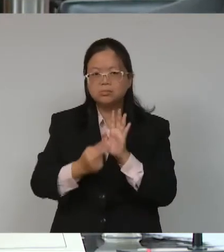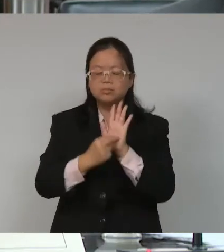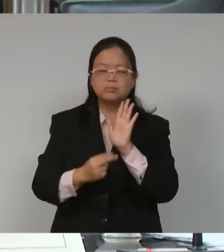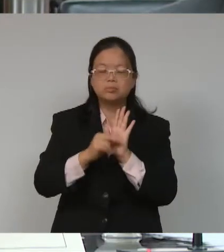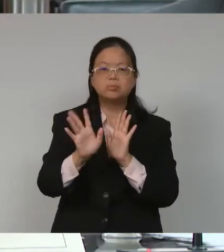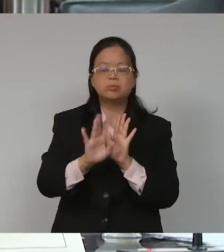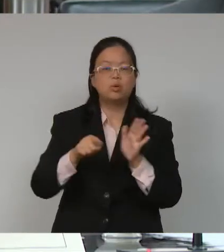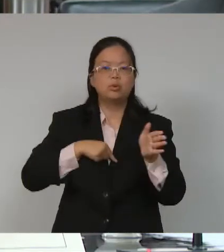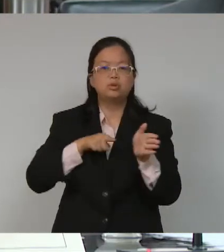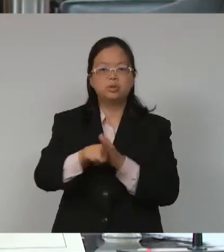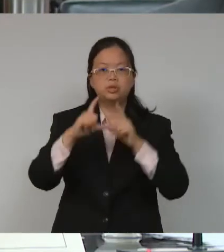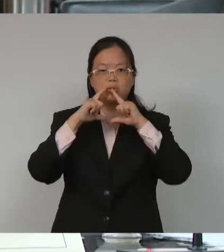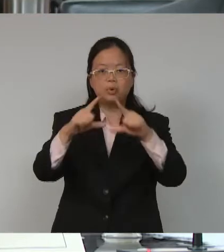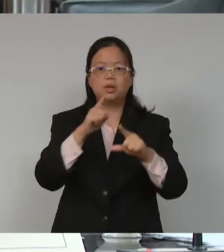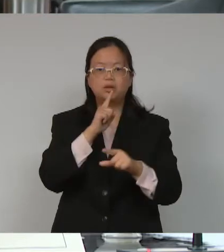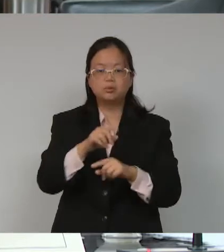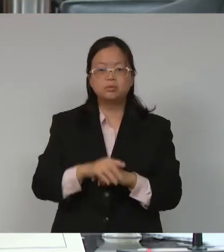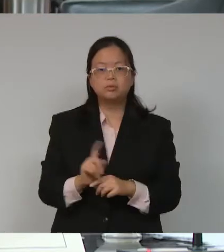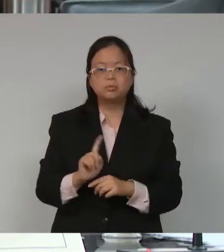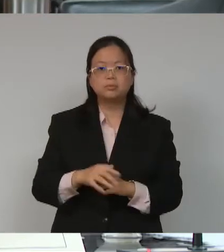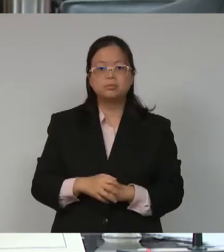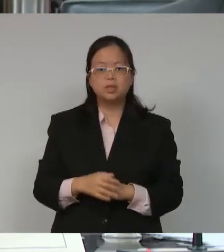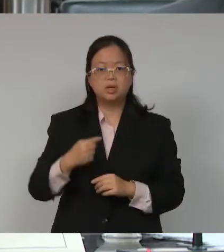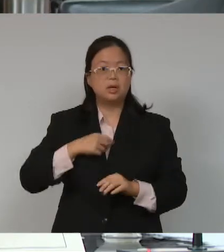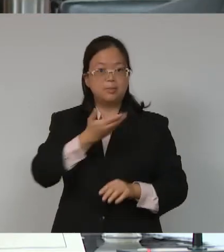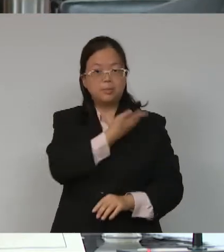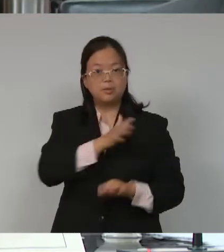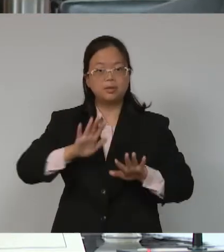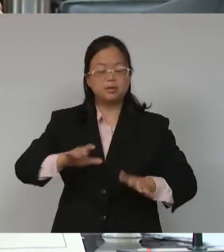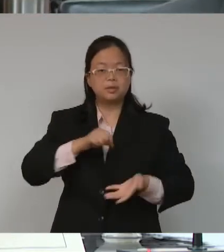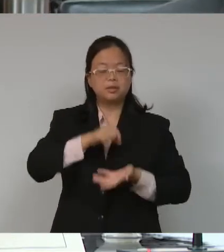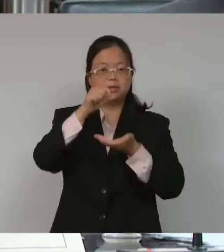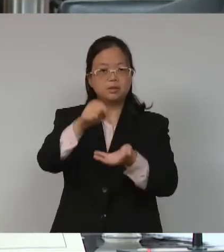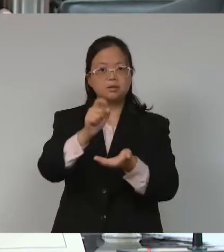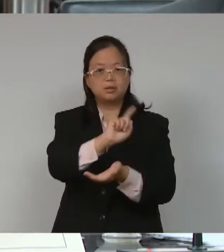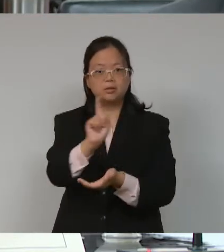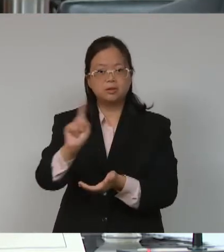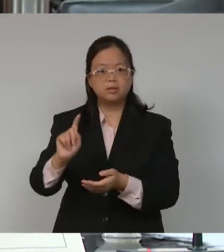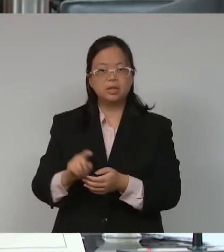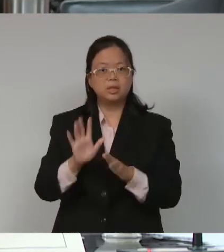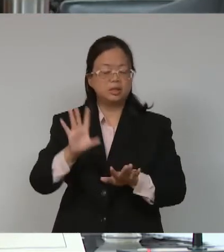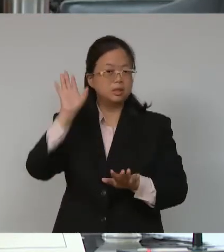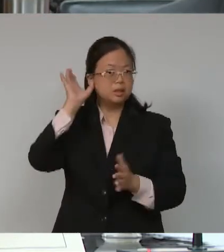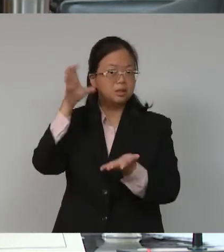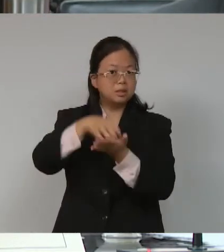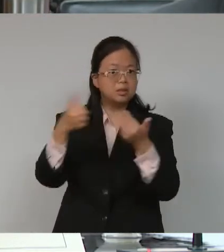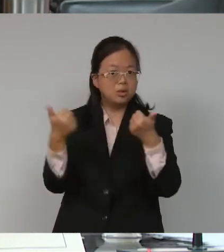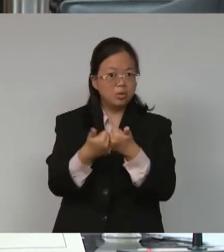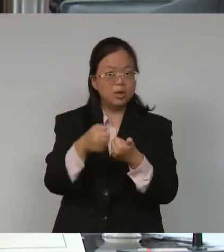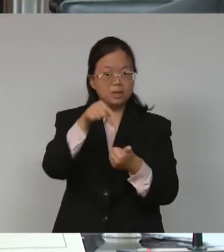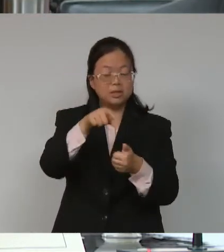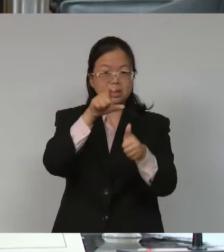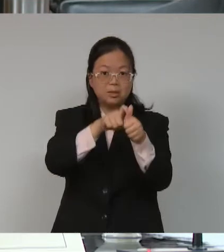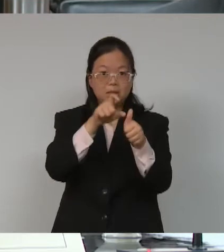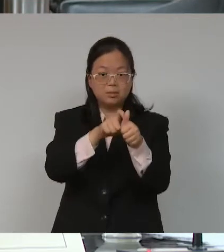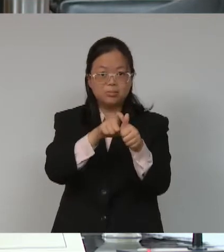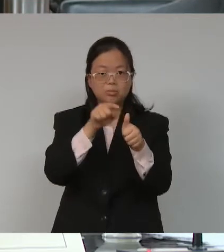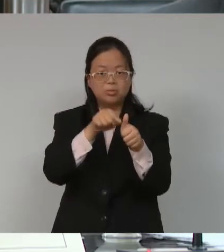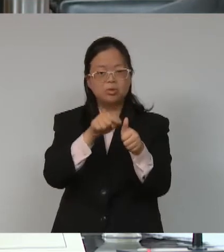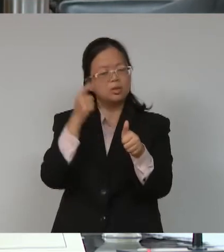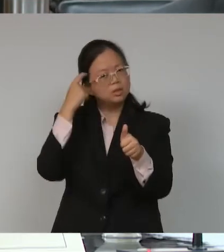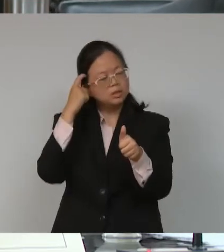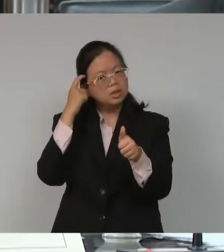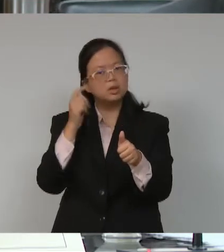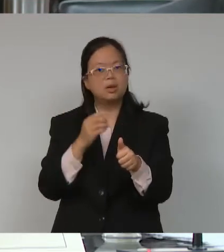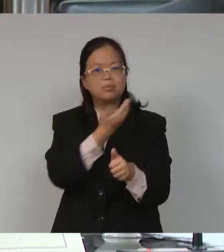回答就是说，不管我们今天提出来的这个今天听证的这个主要的公投案的部分呢，其实不管它到底